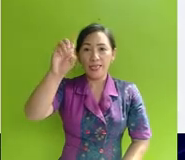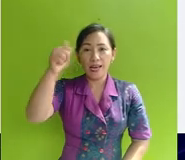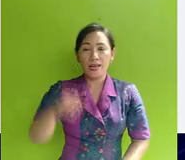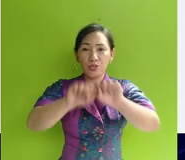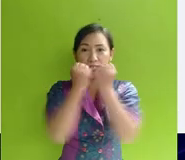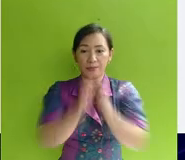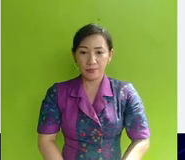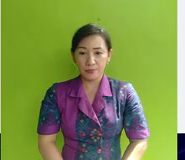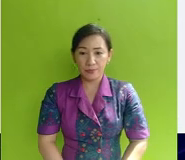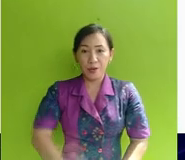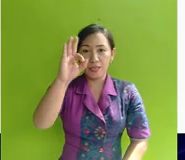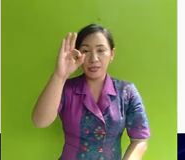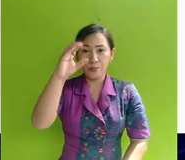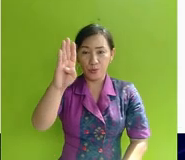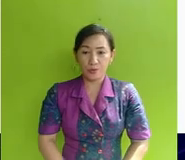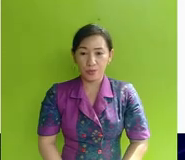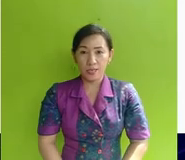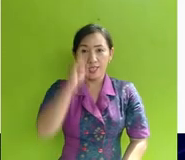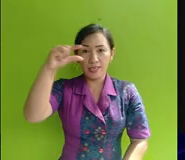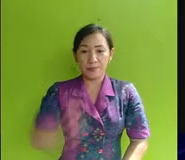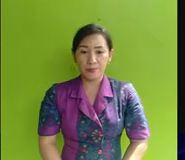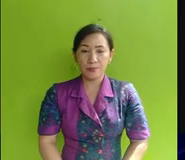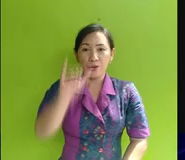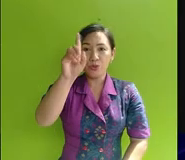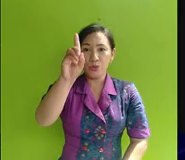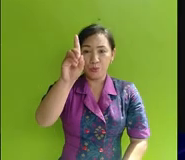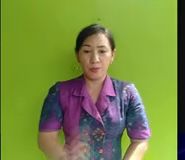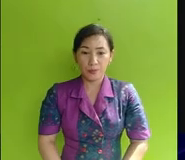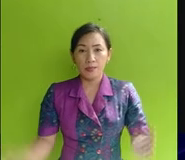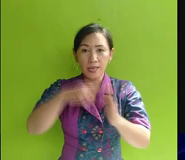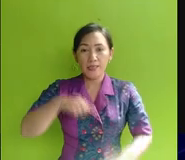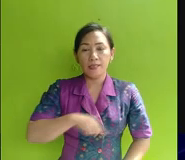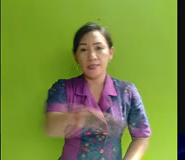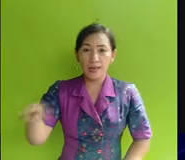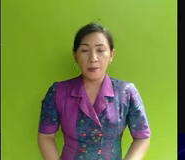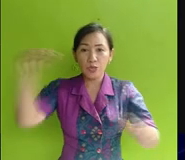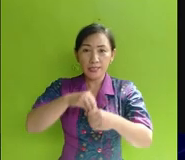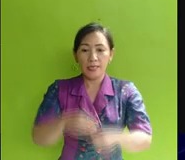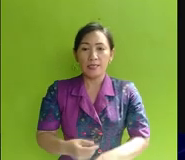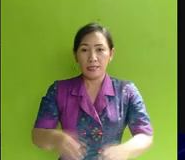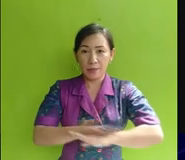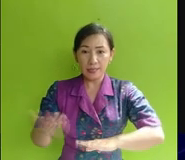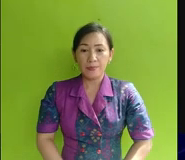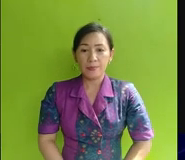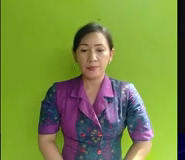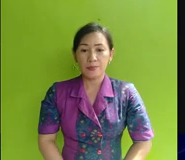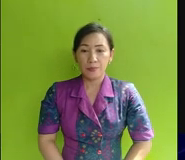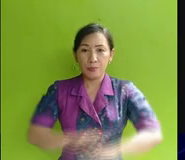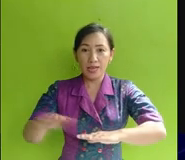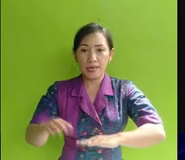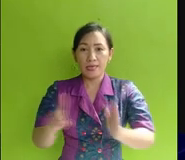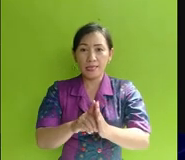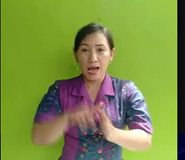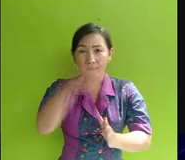sosial Facebook, Instagram, YouTube, sehingga segala masukan dapat mudah diakses dan lebih